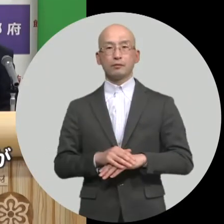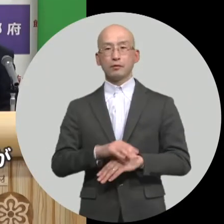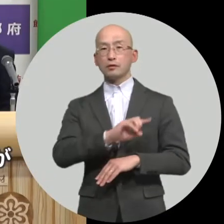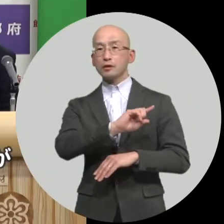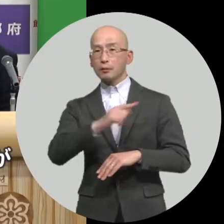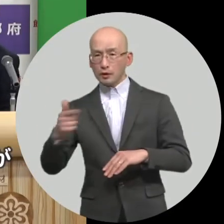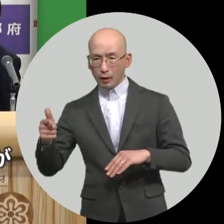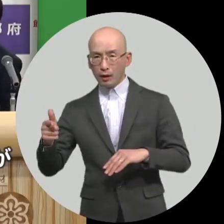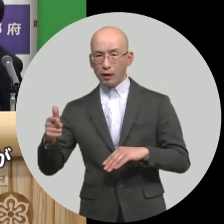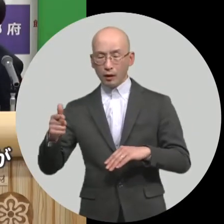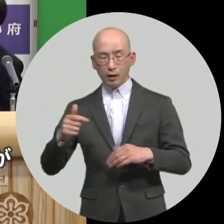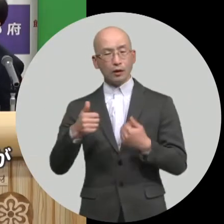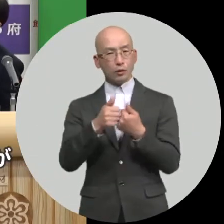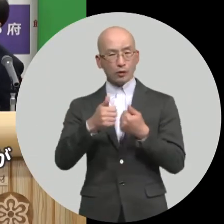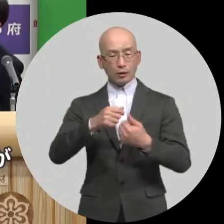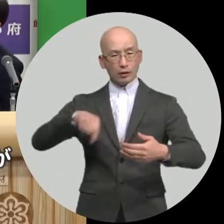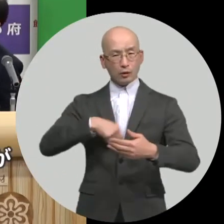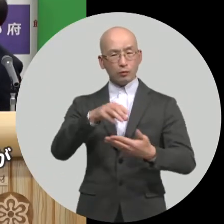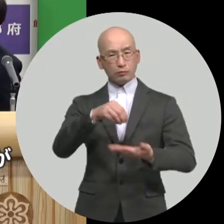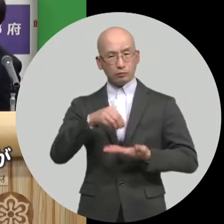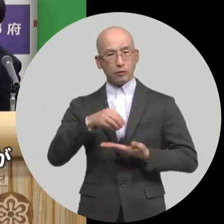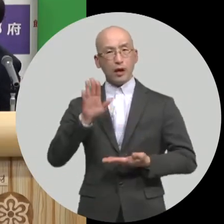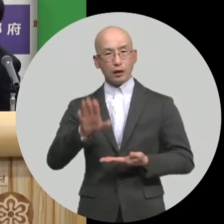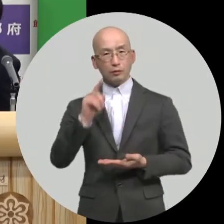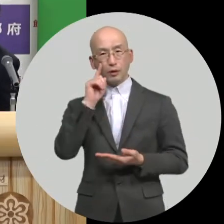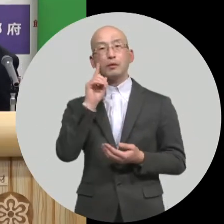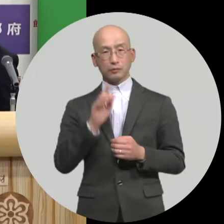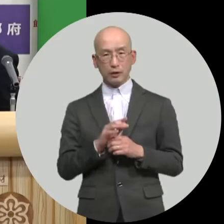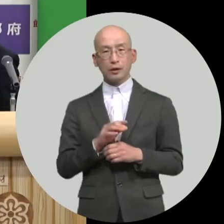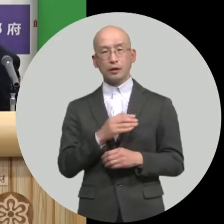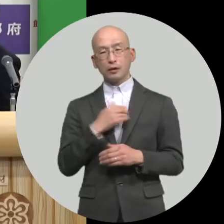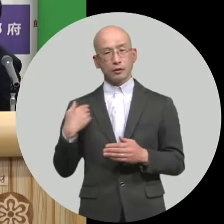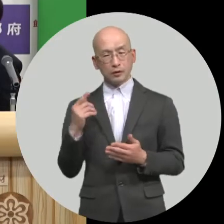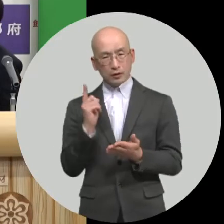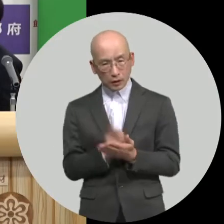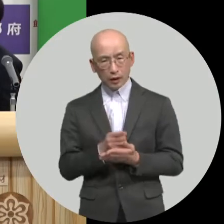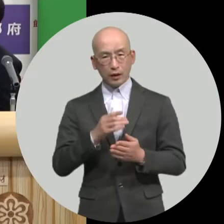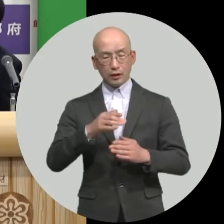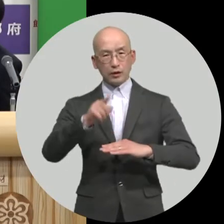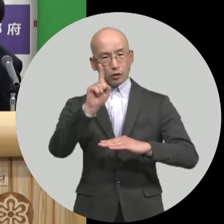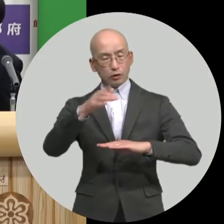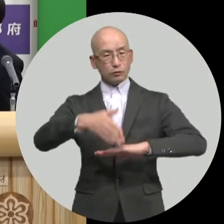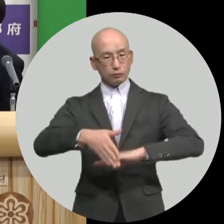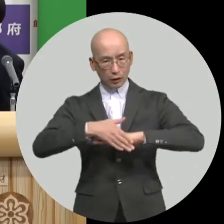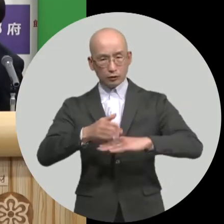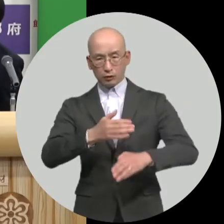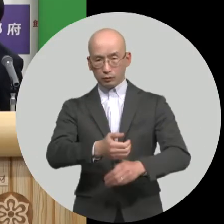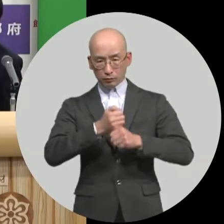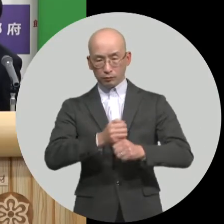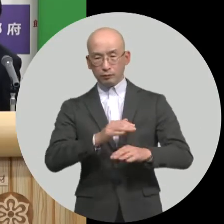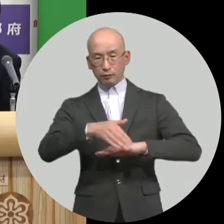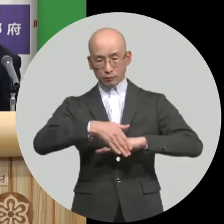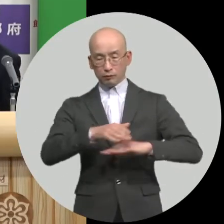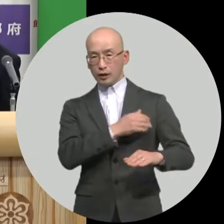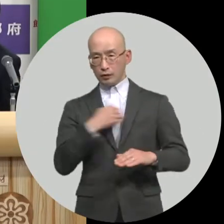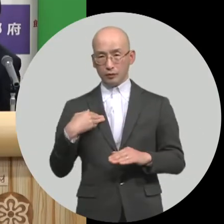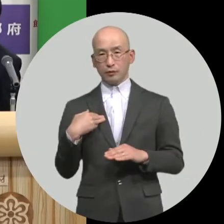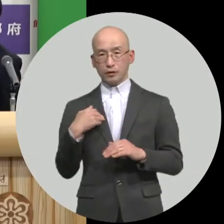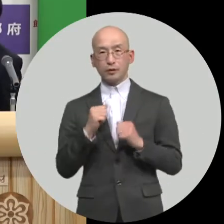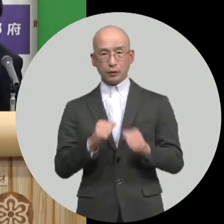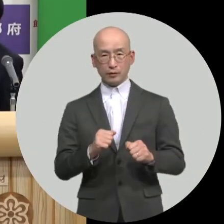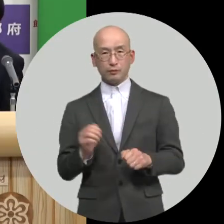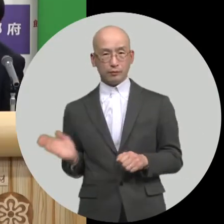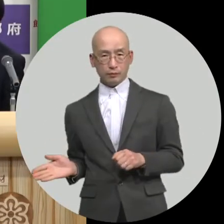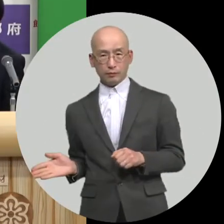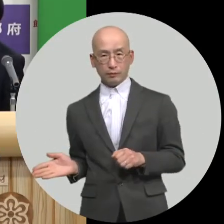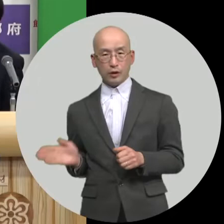な相談あると思いますけれども、なるべくワンストップで対応したいというふうに思っております。なお貸付金、助成金の継続につき